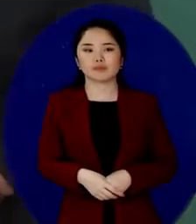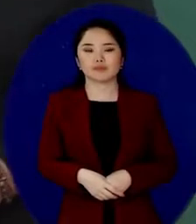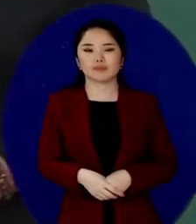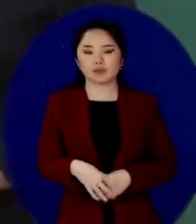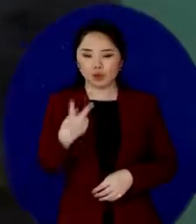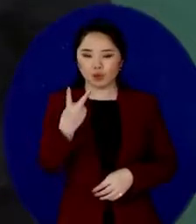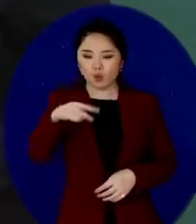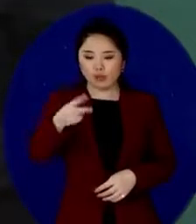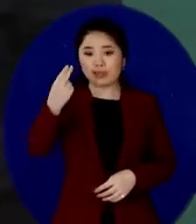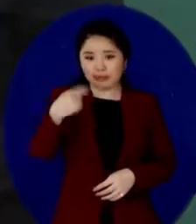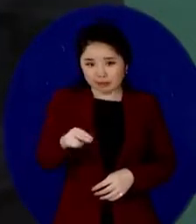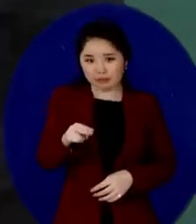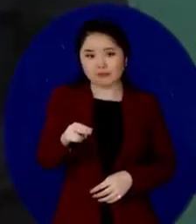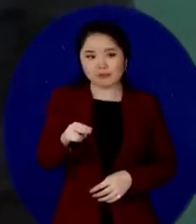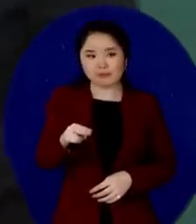үлдэв